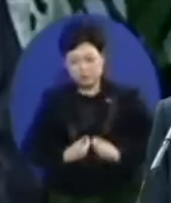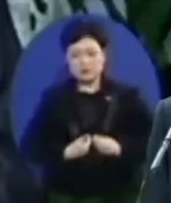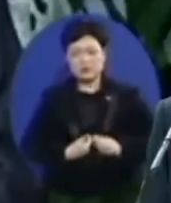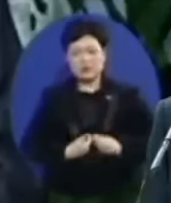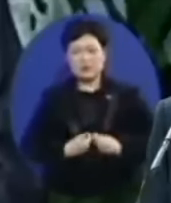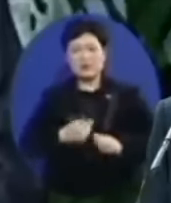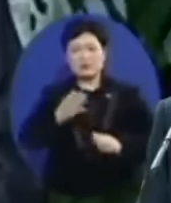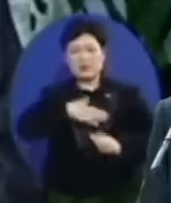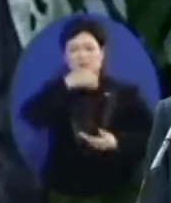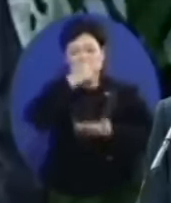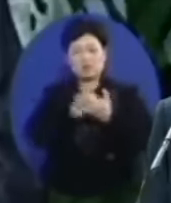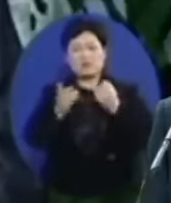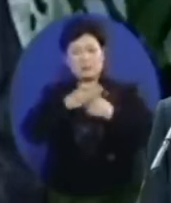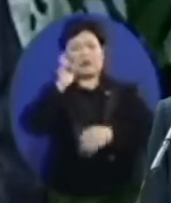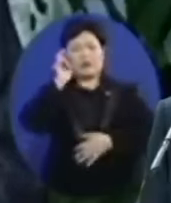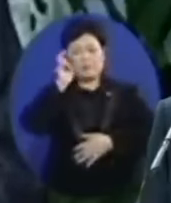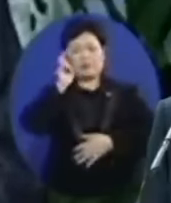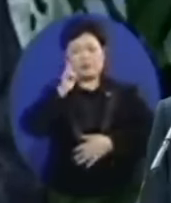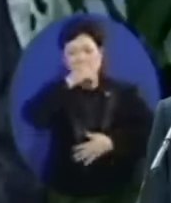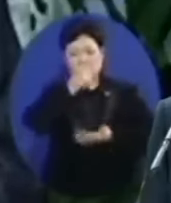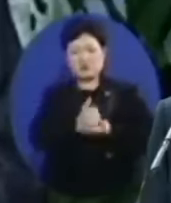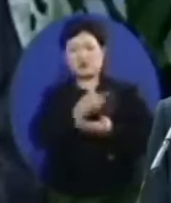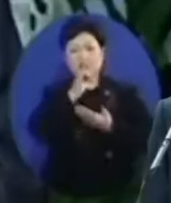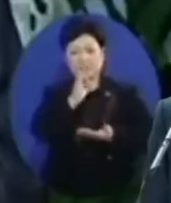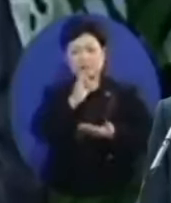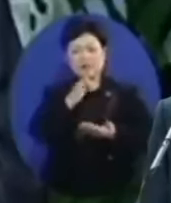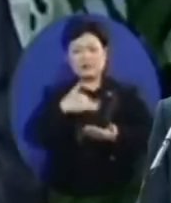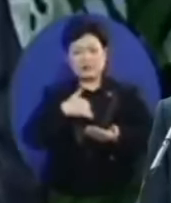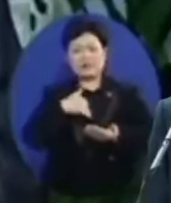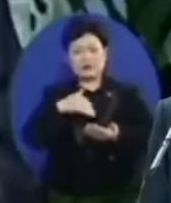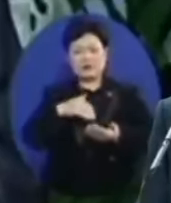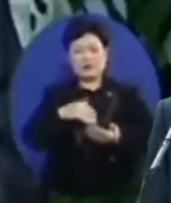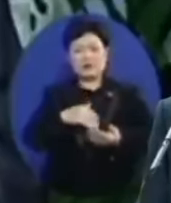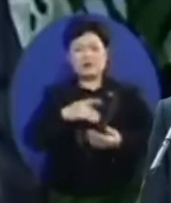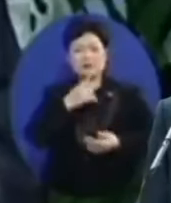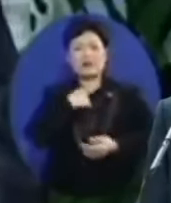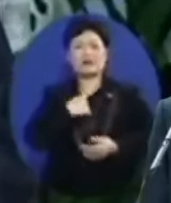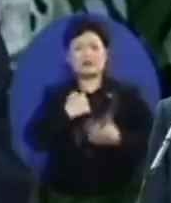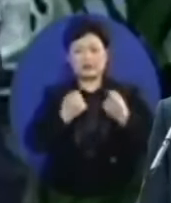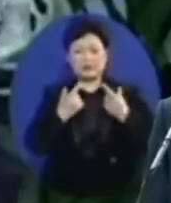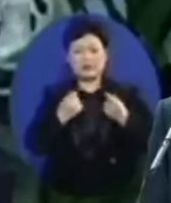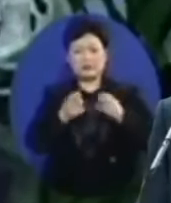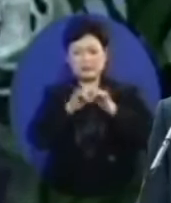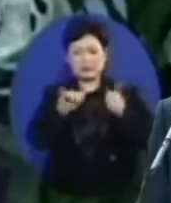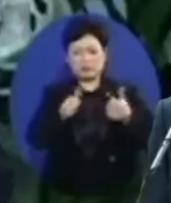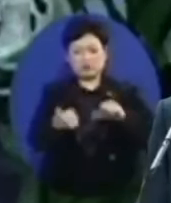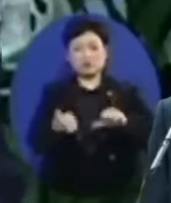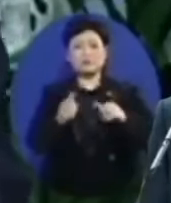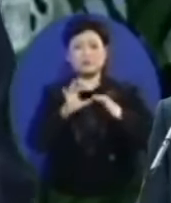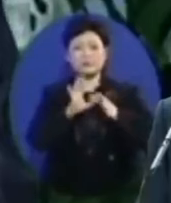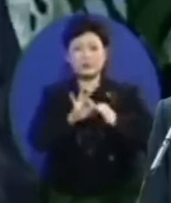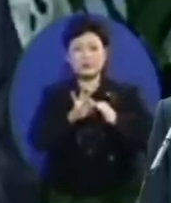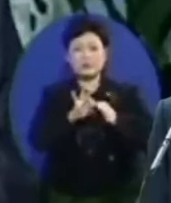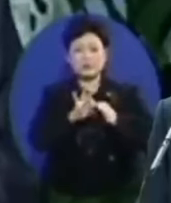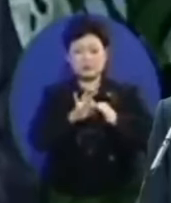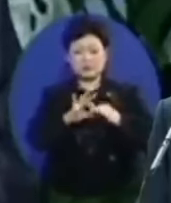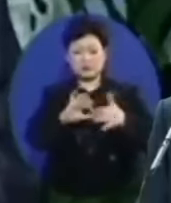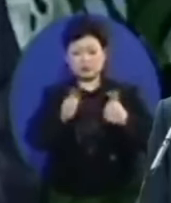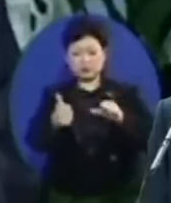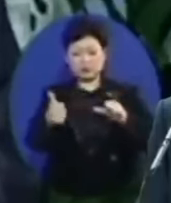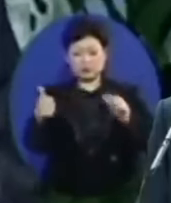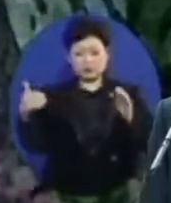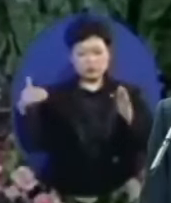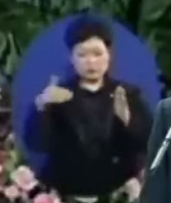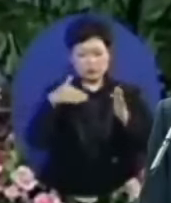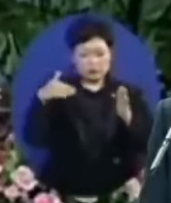내가 죄를 지었기 때문에 죄값을 받는가 보다. 그런 죄책이 언제나 있고 사람은 죽음의 입구에 들어가면 무서운